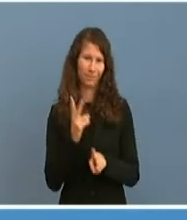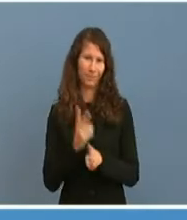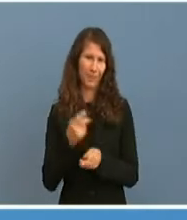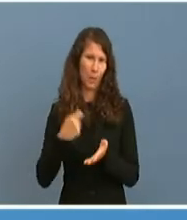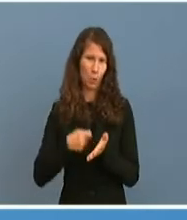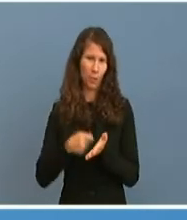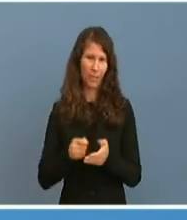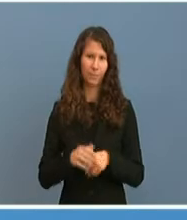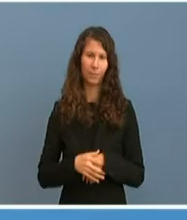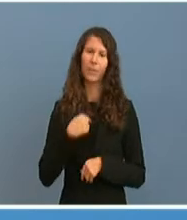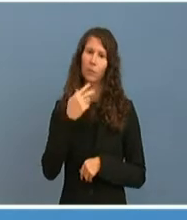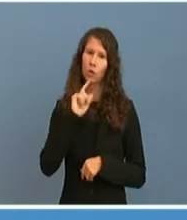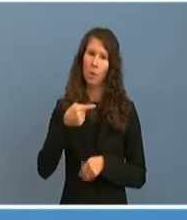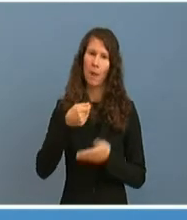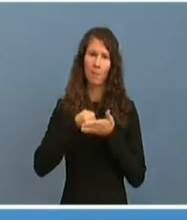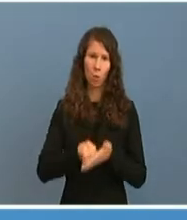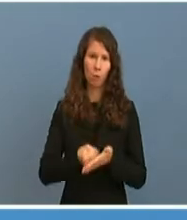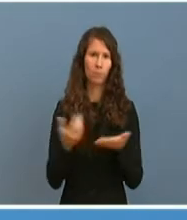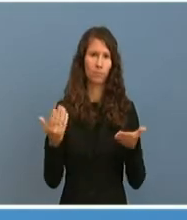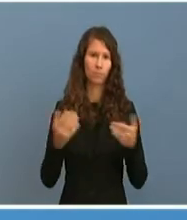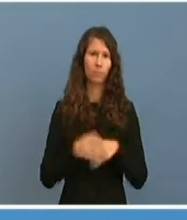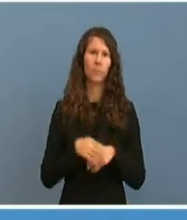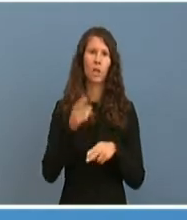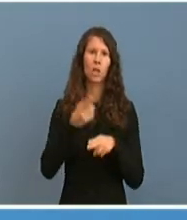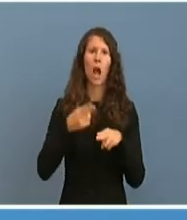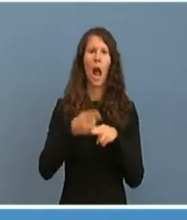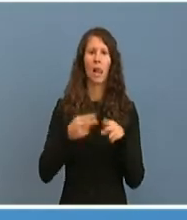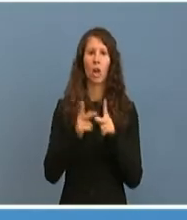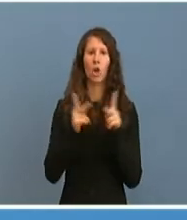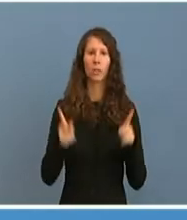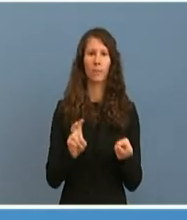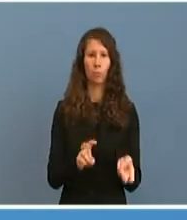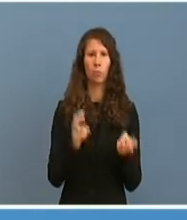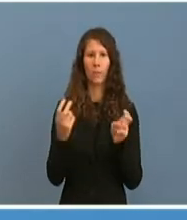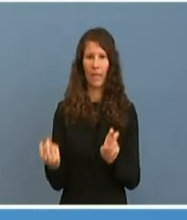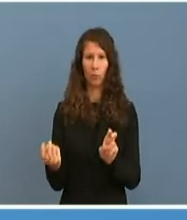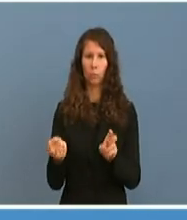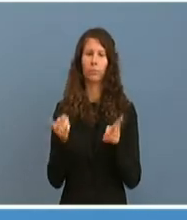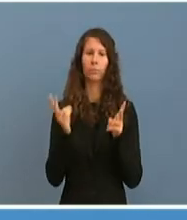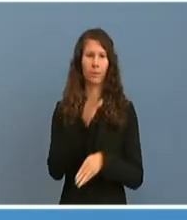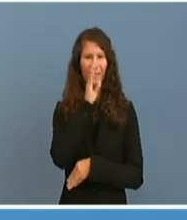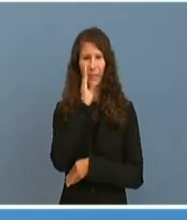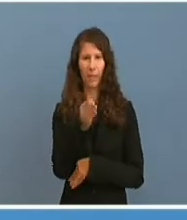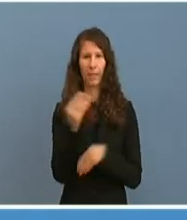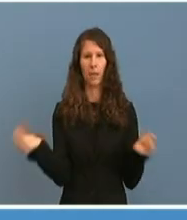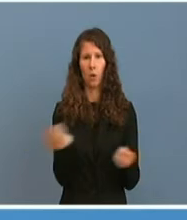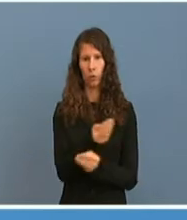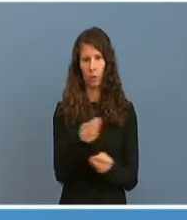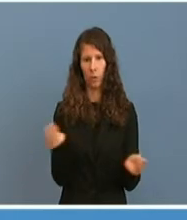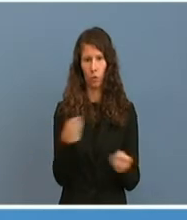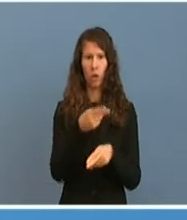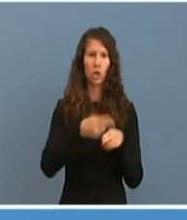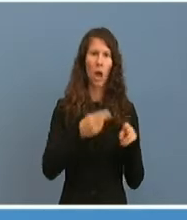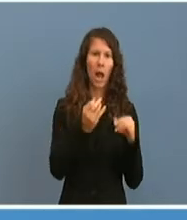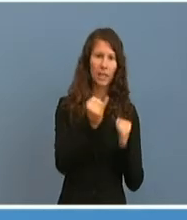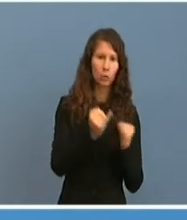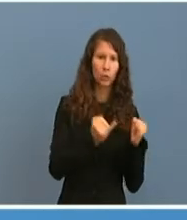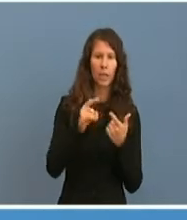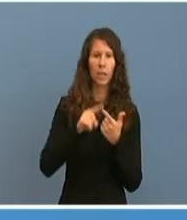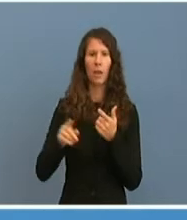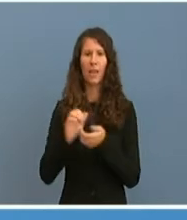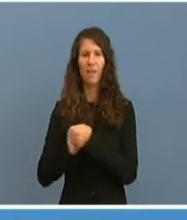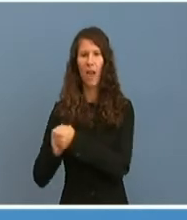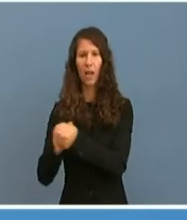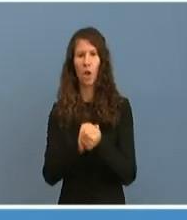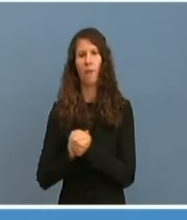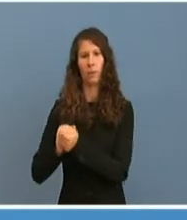ich möchte noch mal betonen, dass wir in Umsetzung des Stahlkonzepts ja auch im direkten Austausch sind mit der Stahlindustrie, mit den Gewerkschaften, und dieser